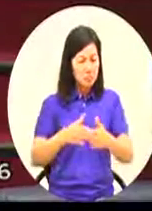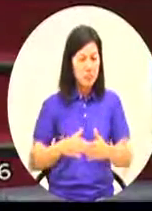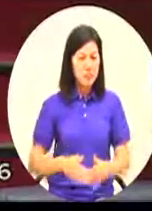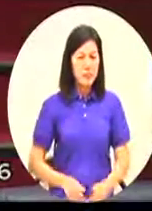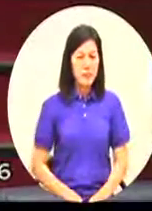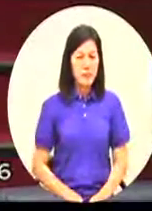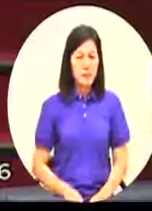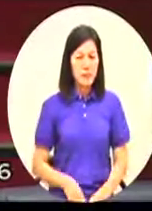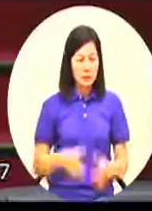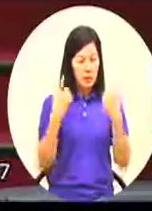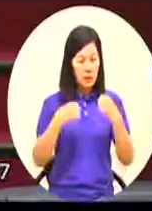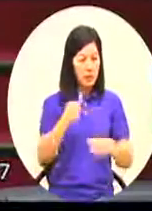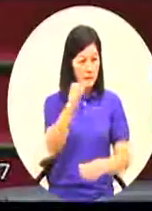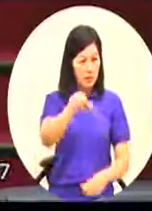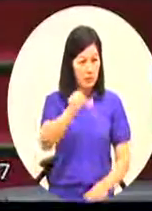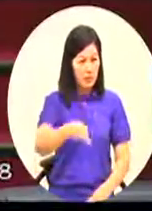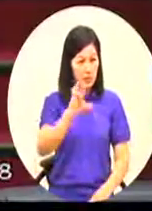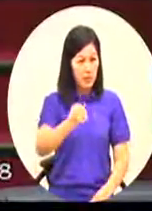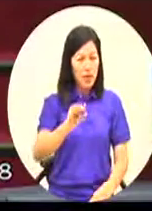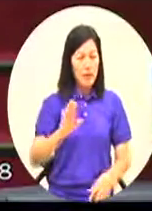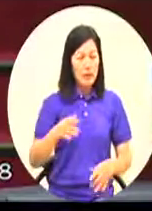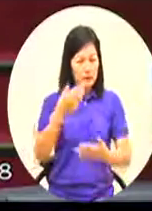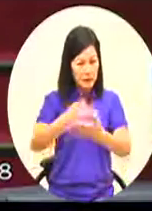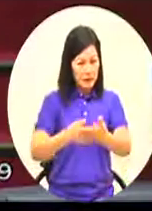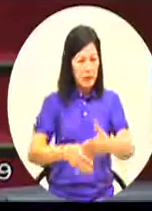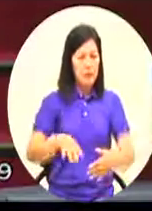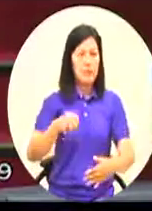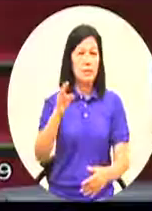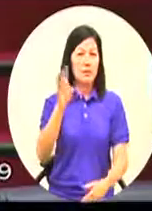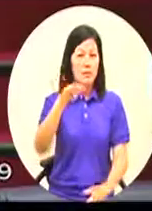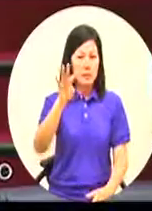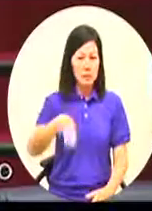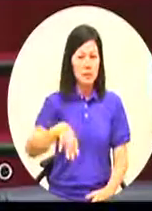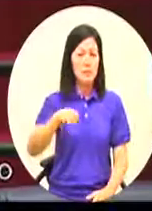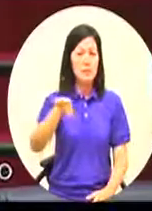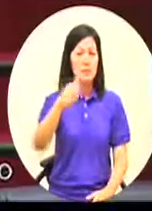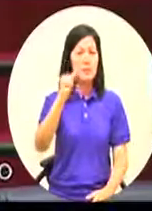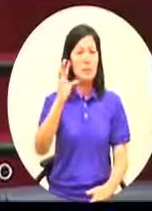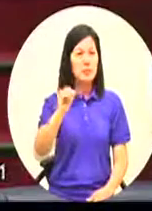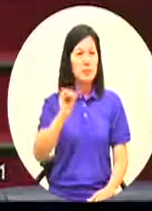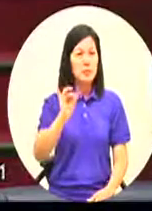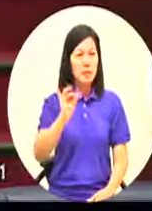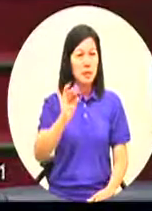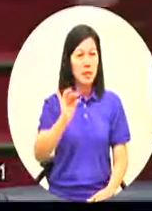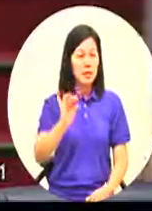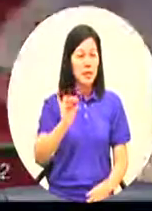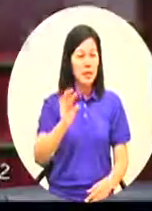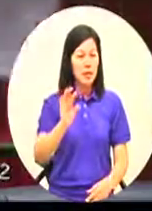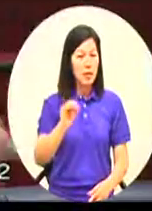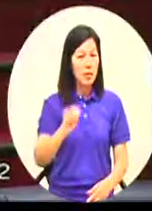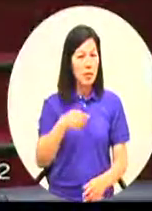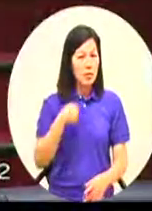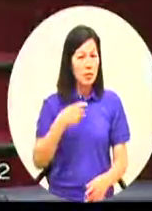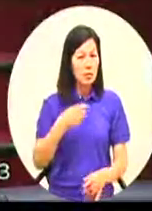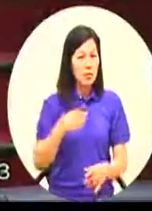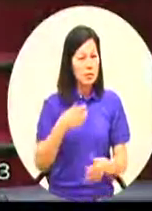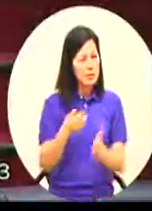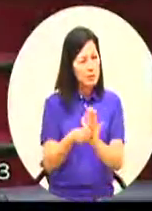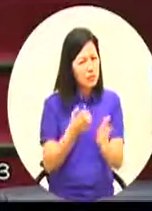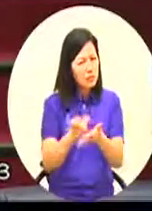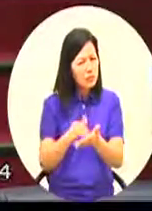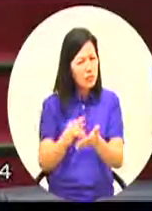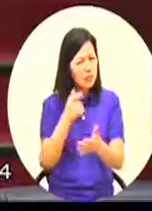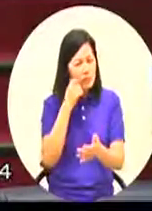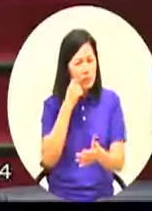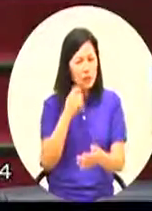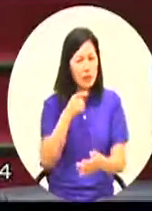是5000万，好，现在是4500万。编个一亿很难吗？我去年就讲过了，能不能